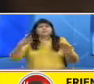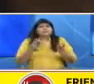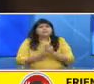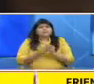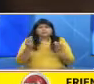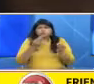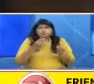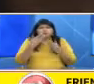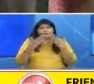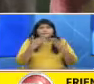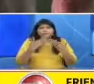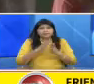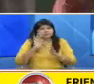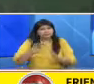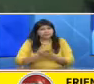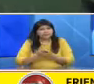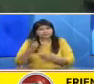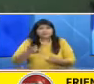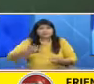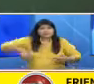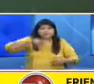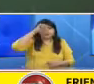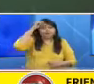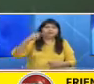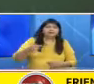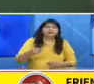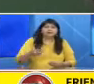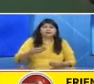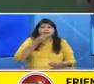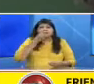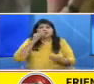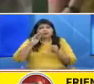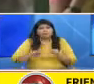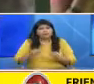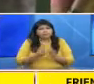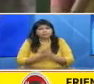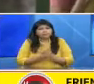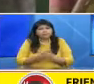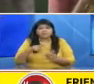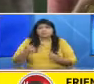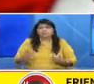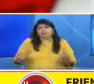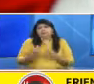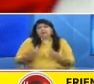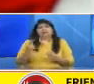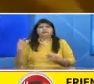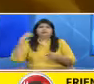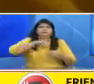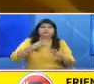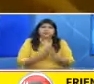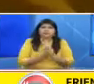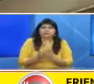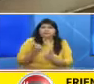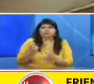सारी छोटी छोटी चीजें हैं जिससे हमारा देश कुपोषण के खिलाफ एक प्रभावी लड़ाई लड़ सकते हैं।